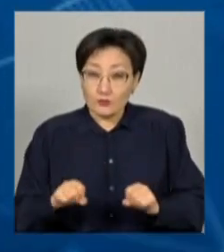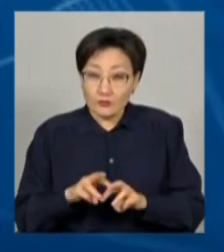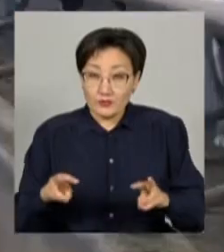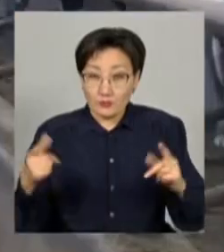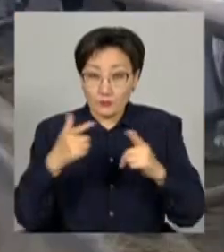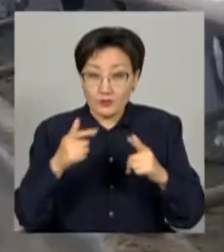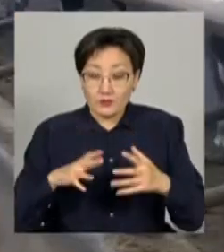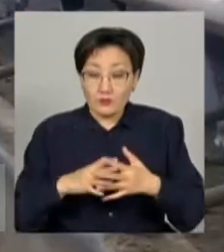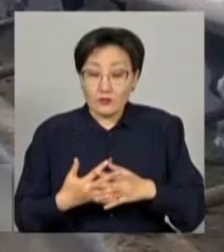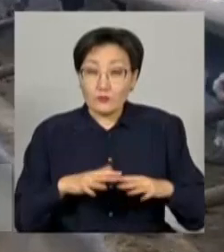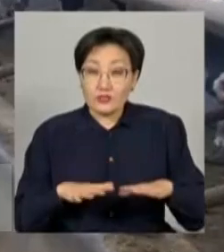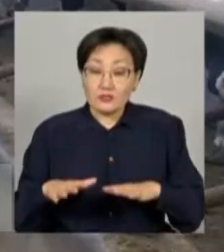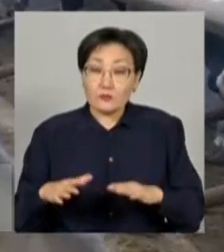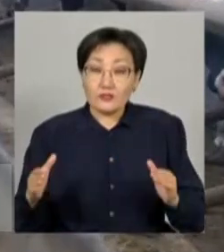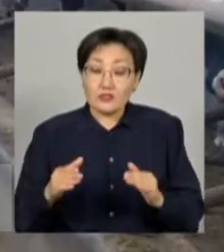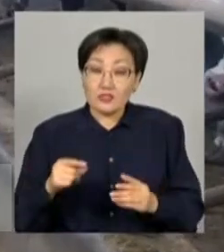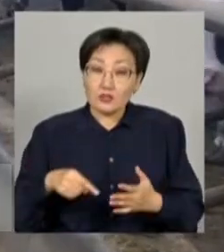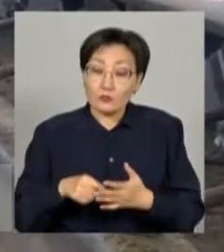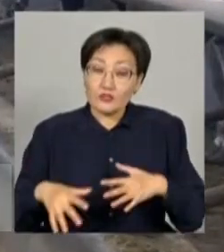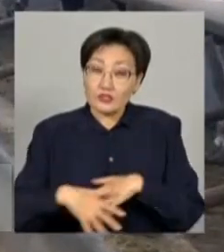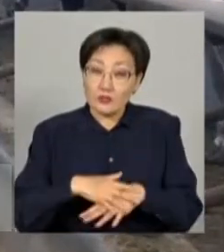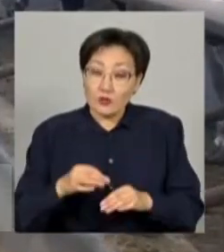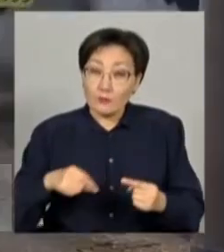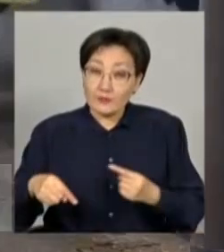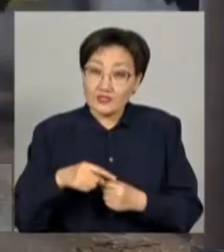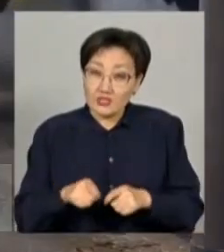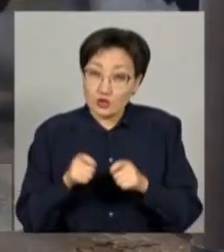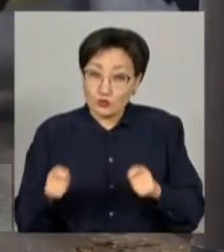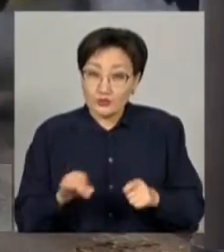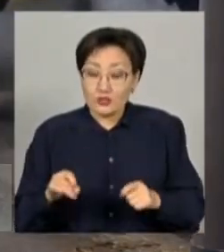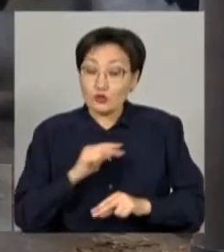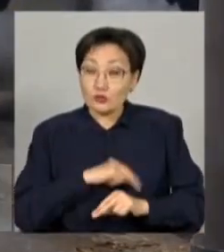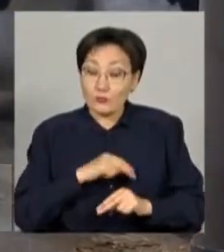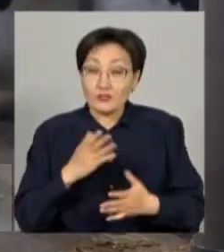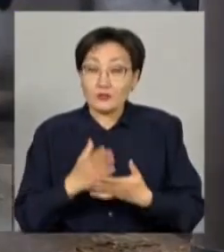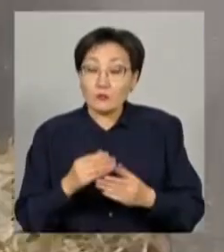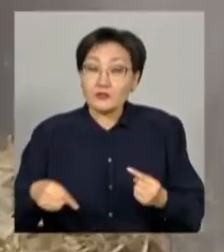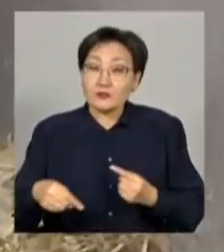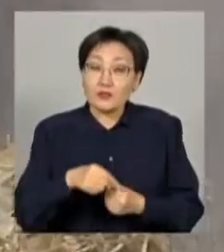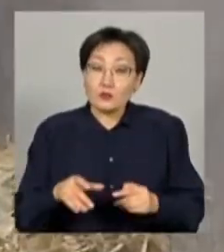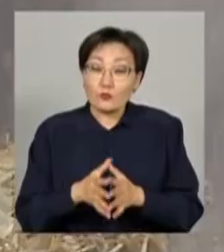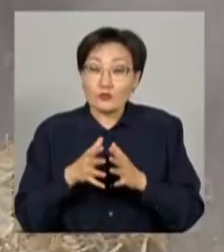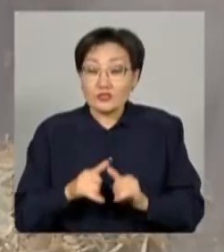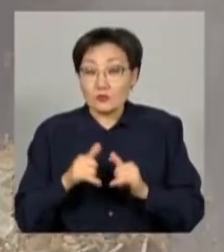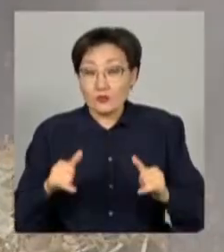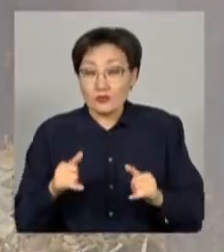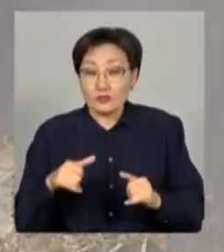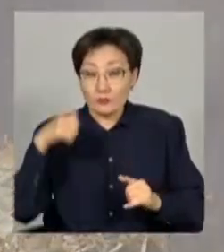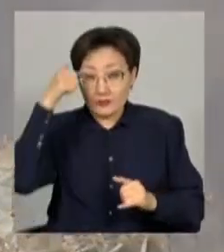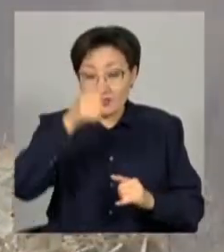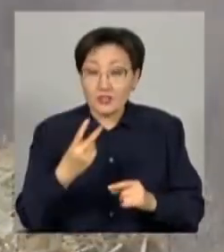ақпарына сай ауылдық елді мекендер мен шағын қала тұрғындарының бизнес ашуға және жұмыс істеп тұрған кәсібін кеңейтуіне